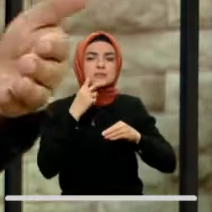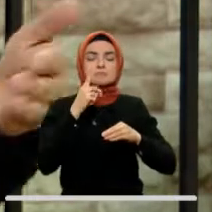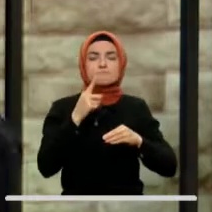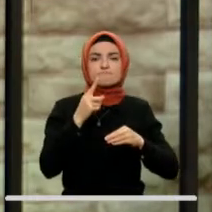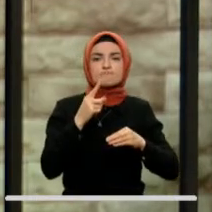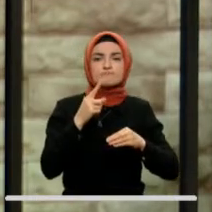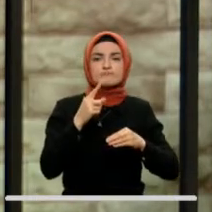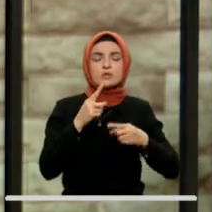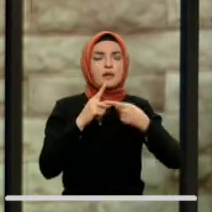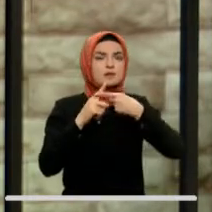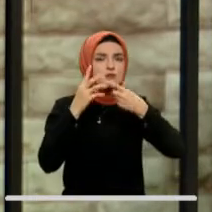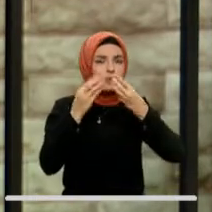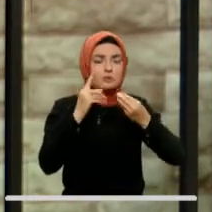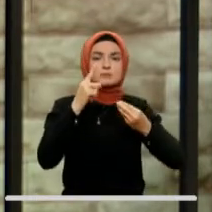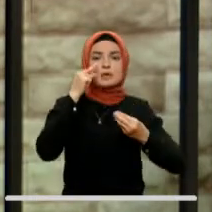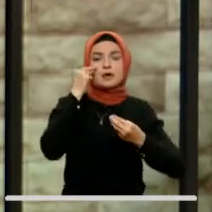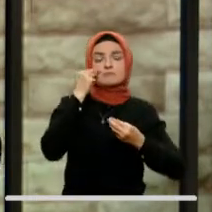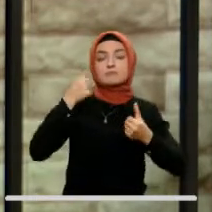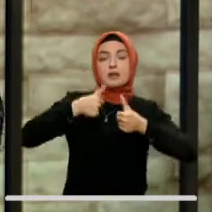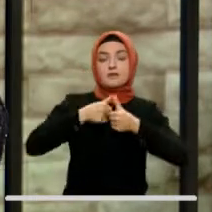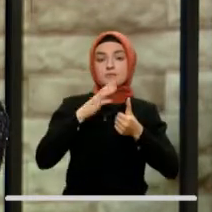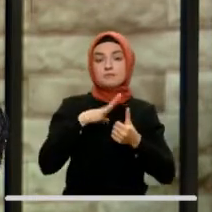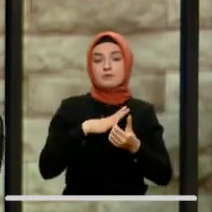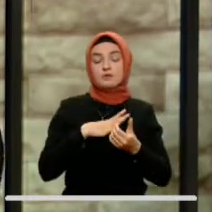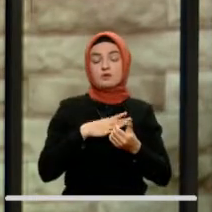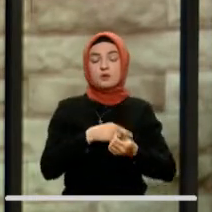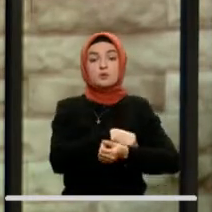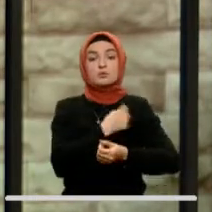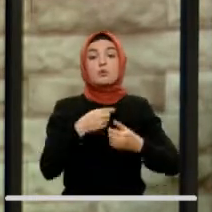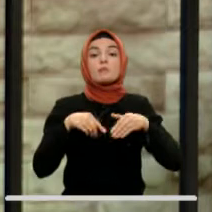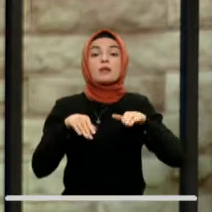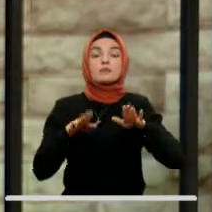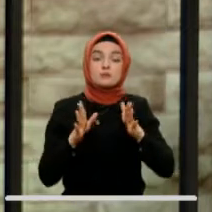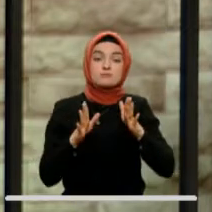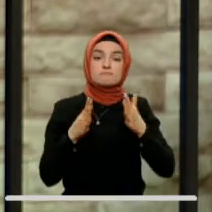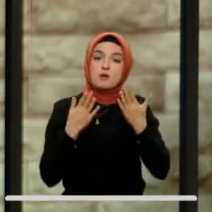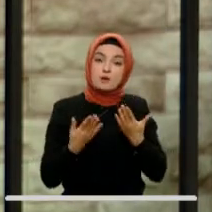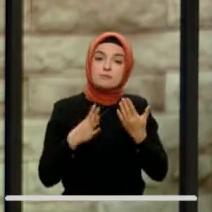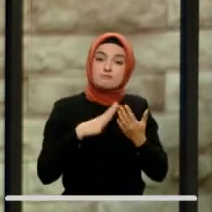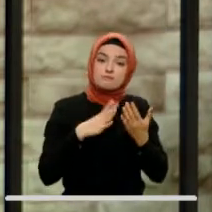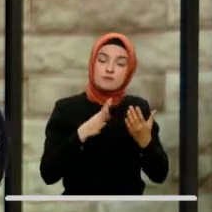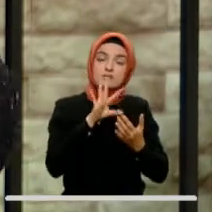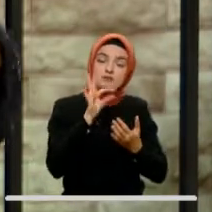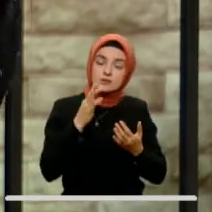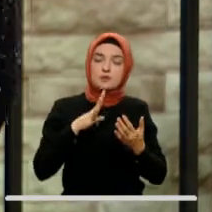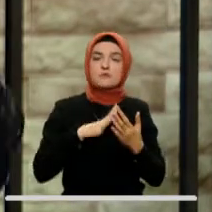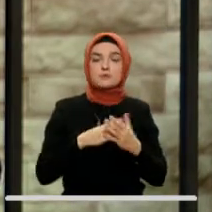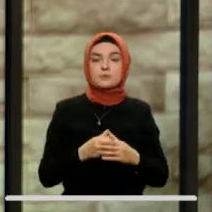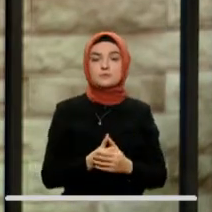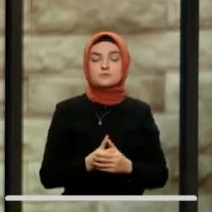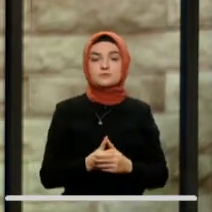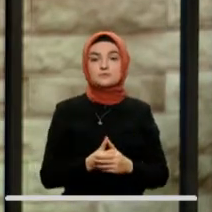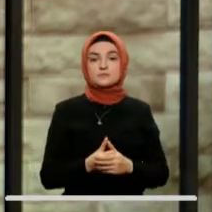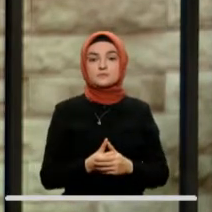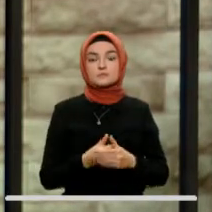yani Hristiyan bir erkekle evlenebiliyordu. Normalde din buna izin aslında vermiyor. Dinen, evet. Ama var, seçiyor yani orada. Ya da